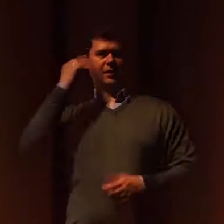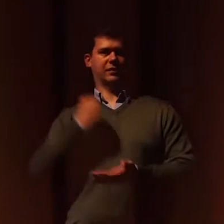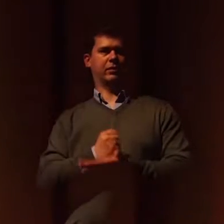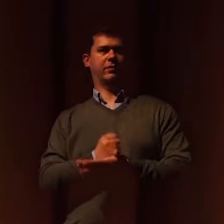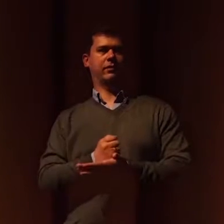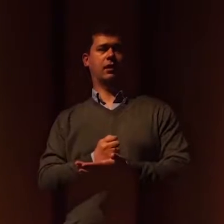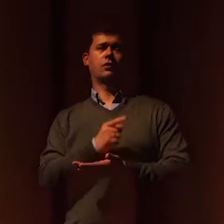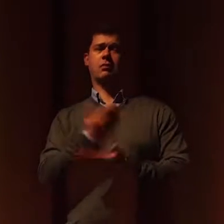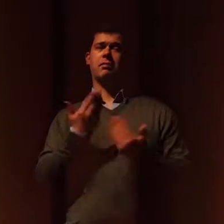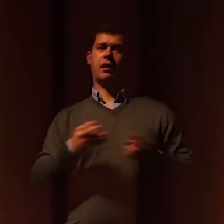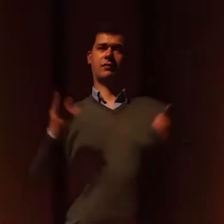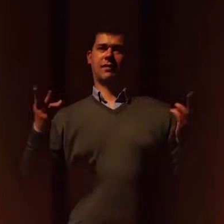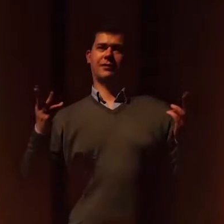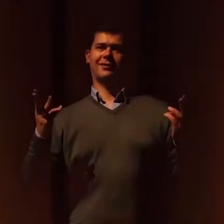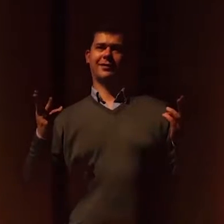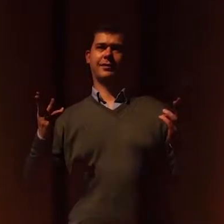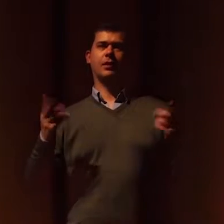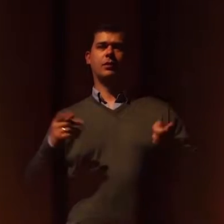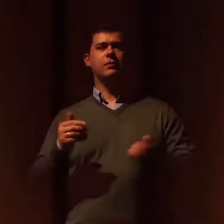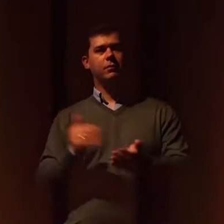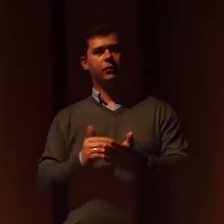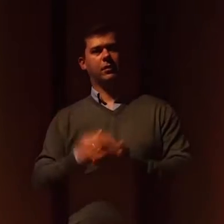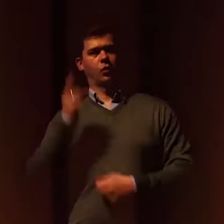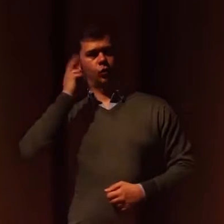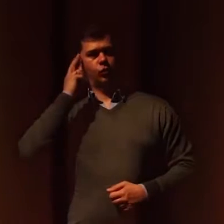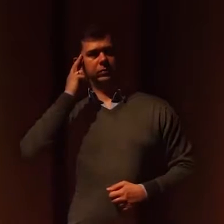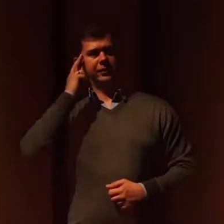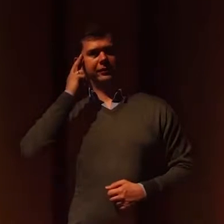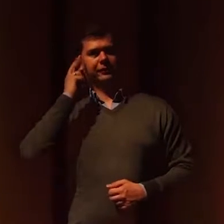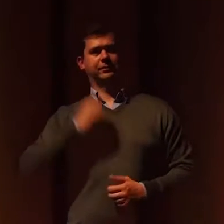że to bardzo jest ważne żeby też zrozumieć